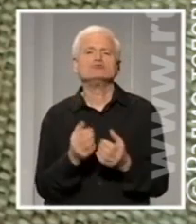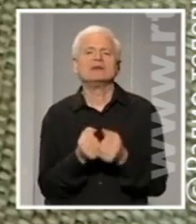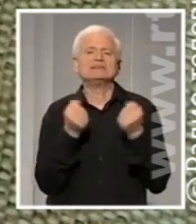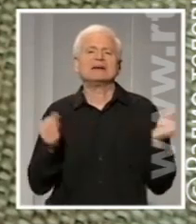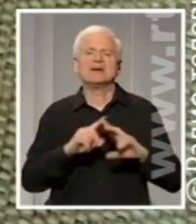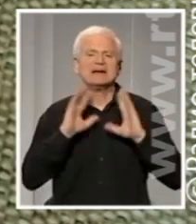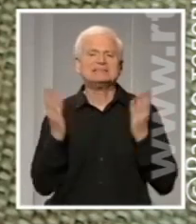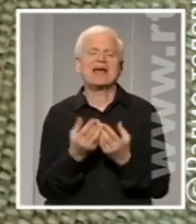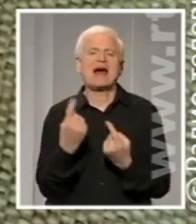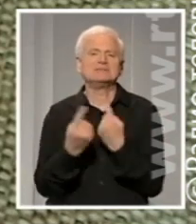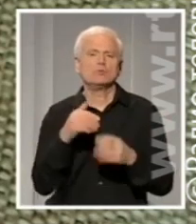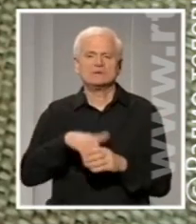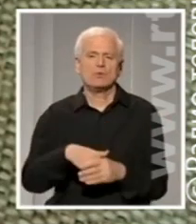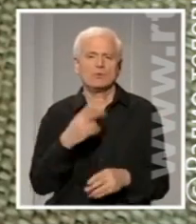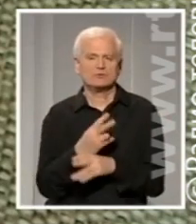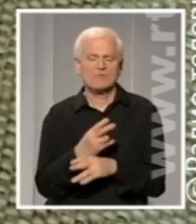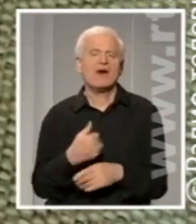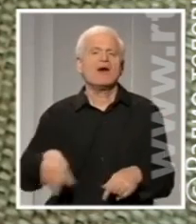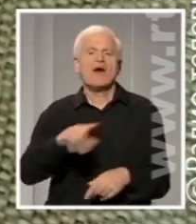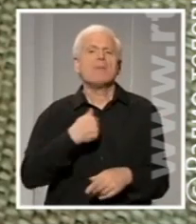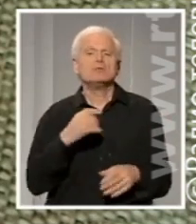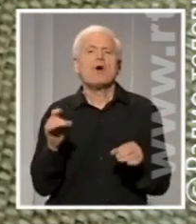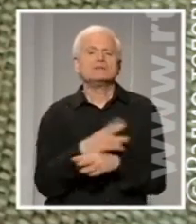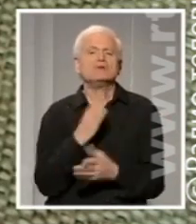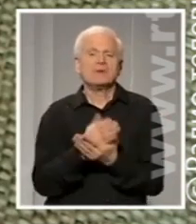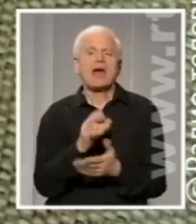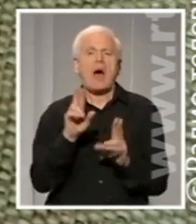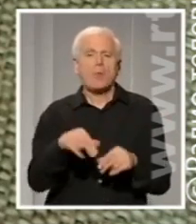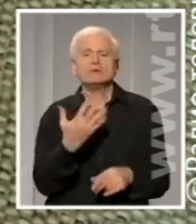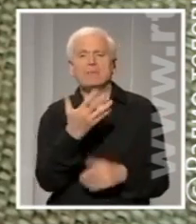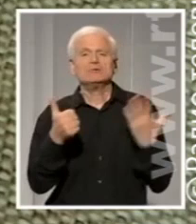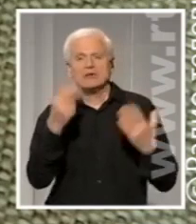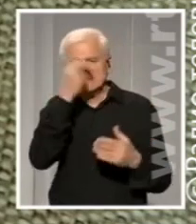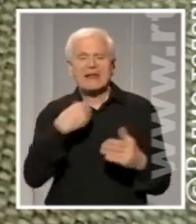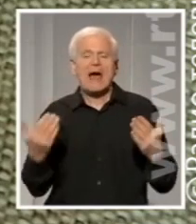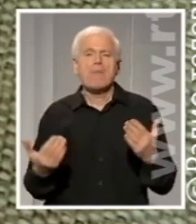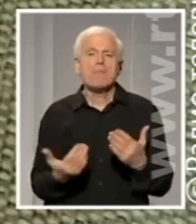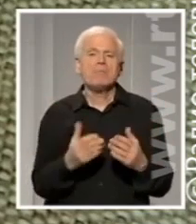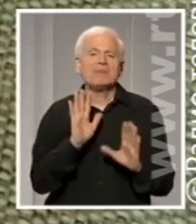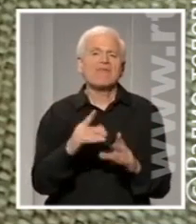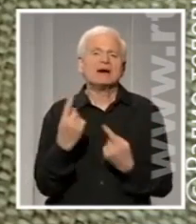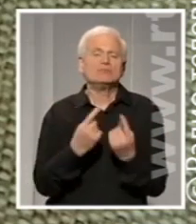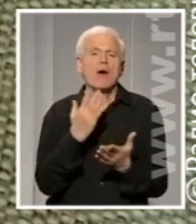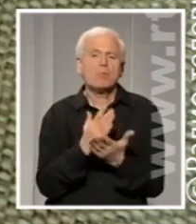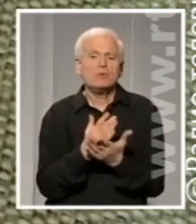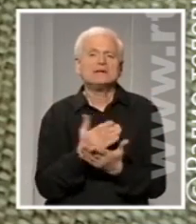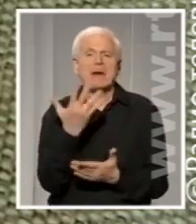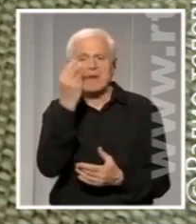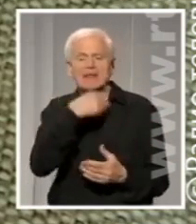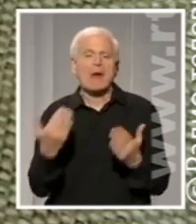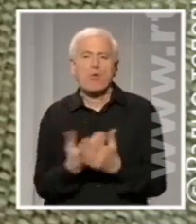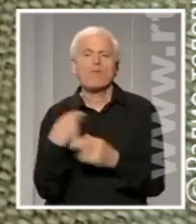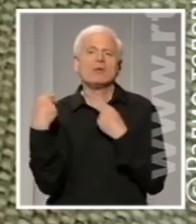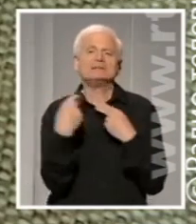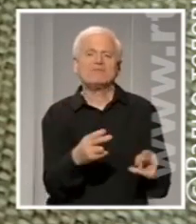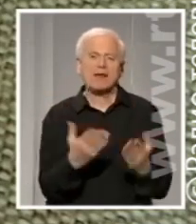cela ova situacija u zemlji. Znači, mi ćemo biti najsrećniji ako bih mogli za 5-6 nedelja da situacija bude takva da se za 5 nedelja vratimo